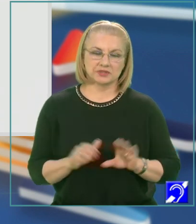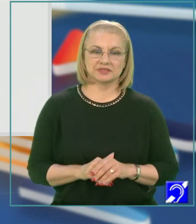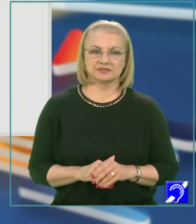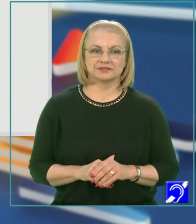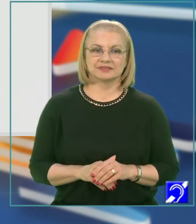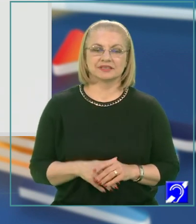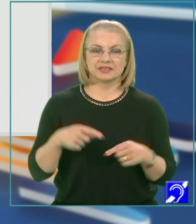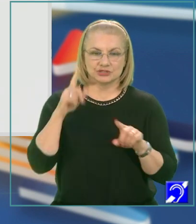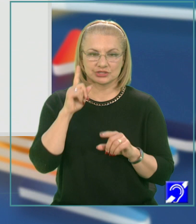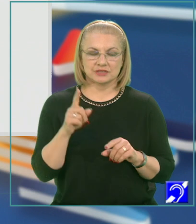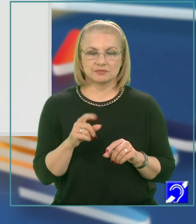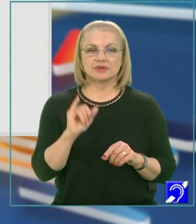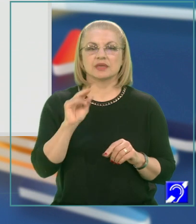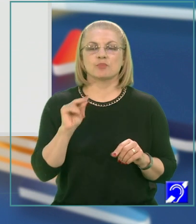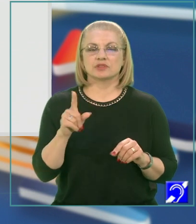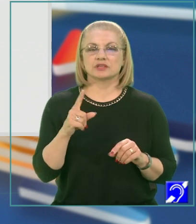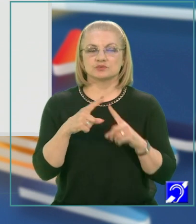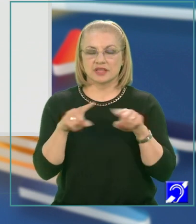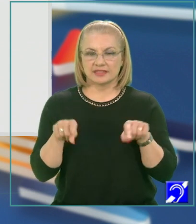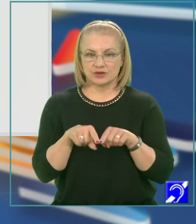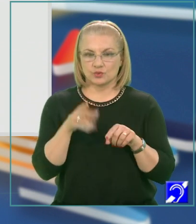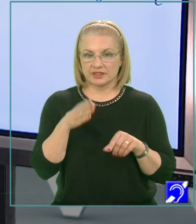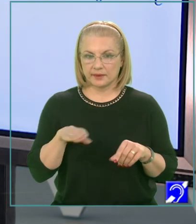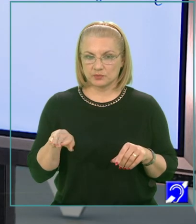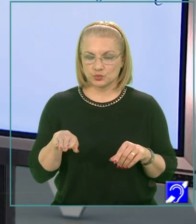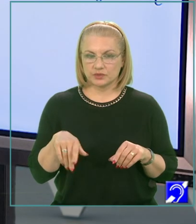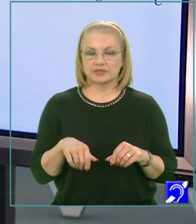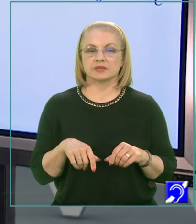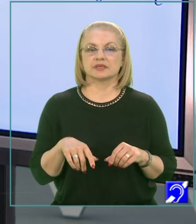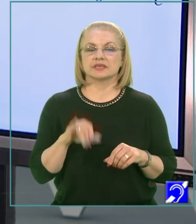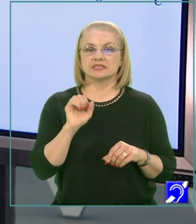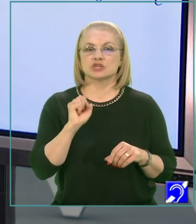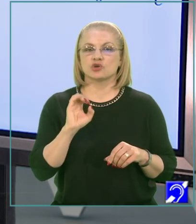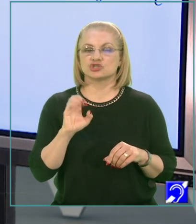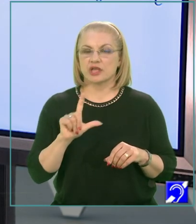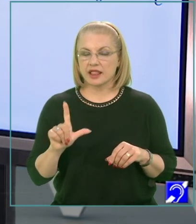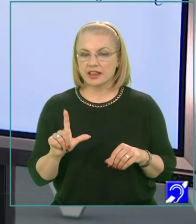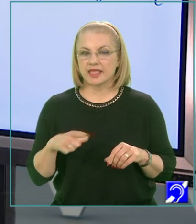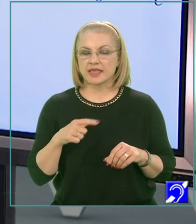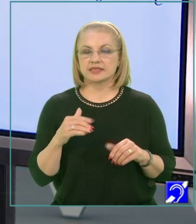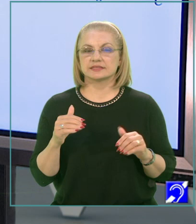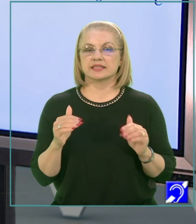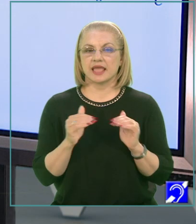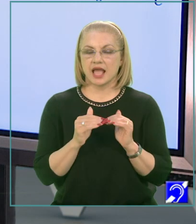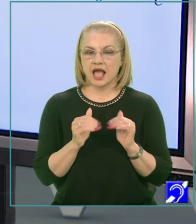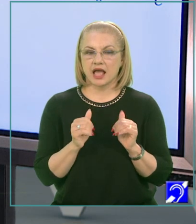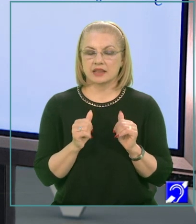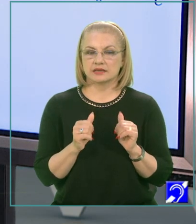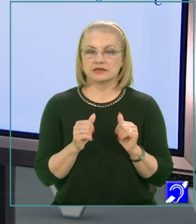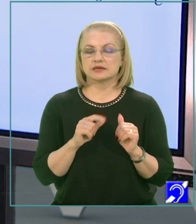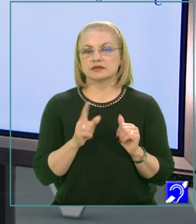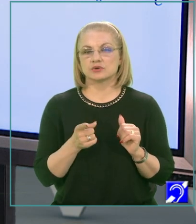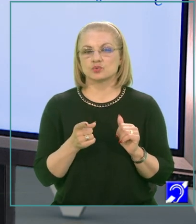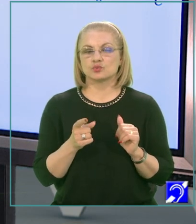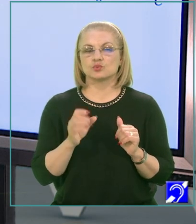Știm că ipotenuza unui triunghi dreptunghic isoscel este egală cu